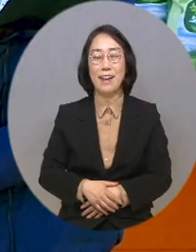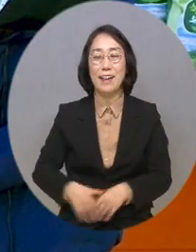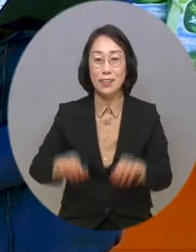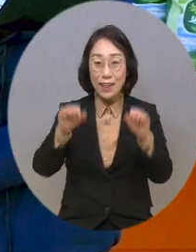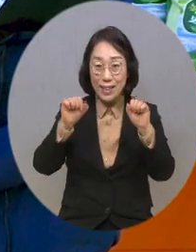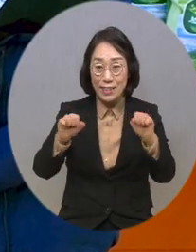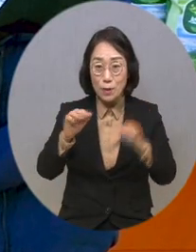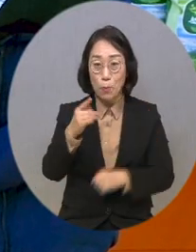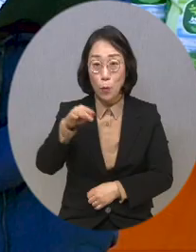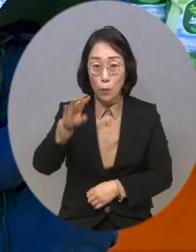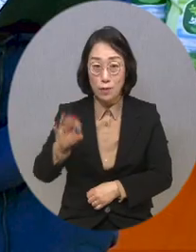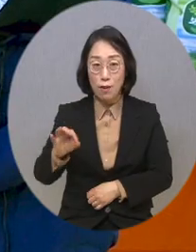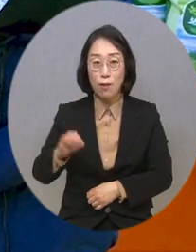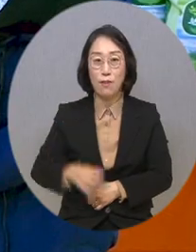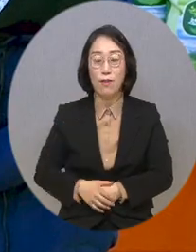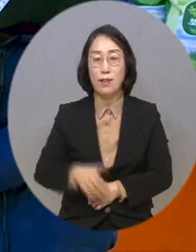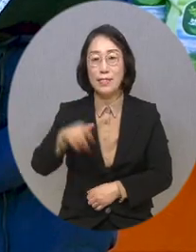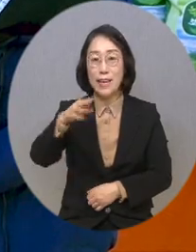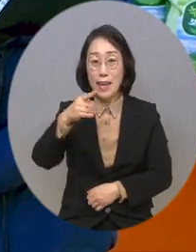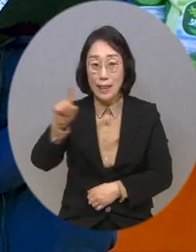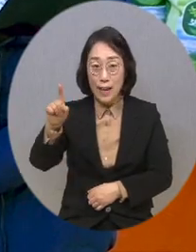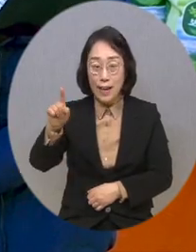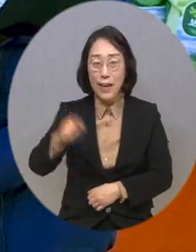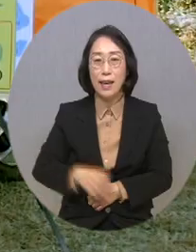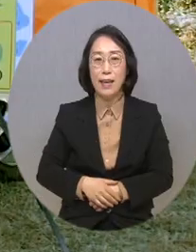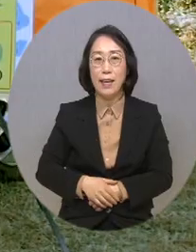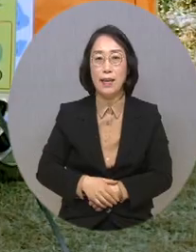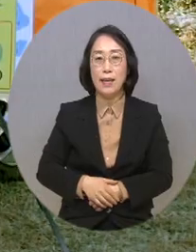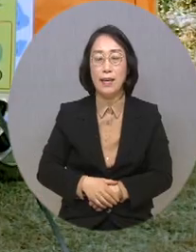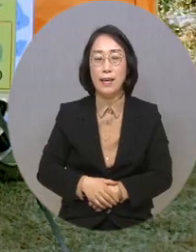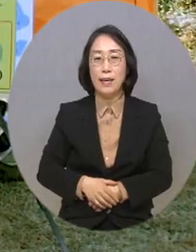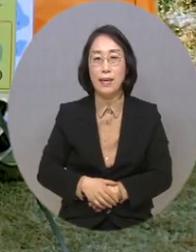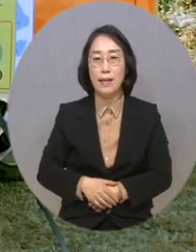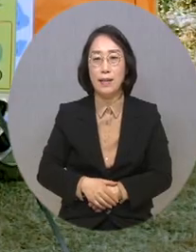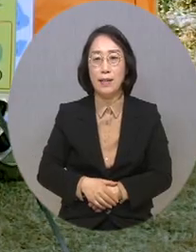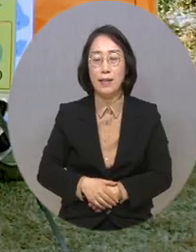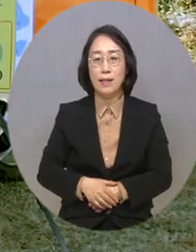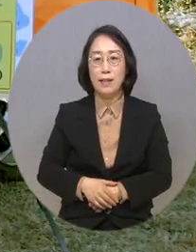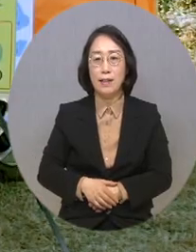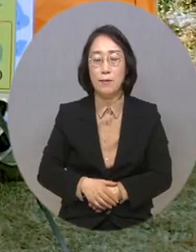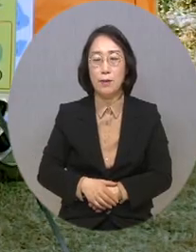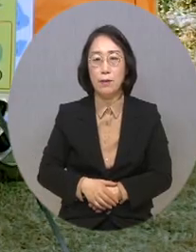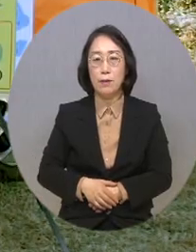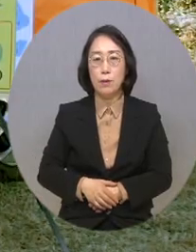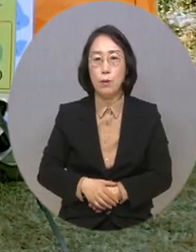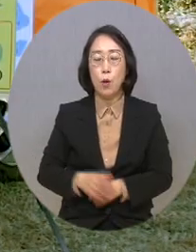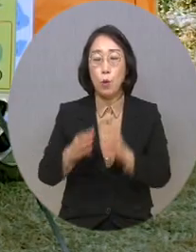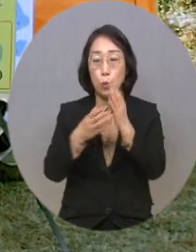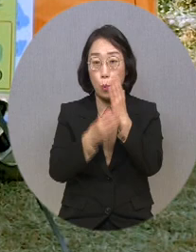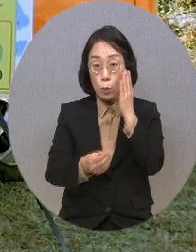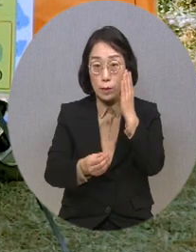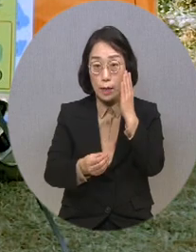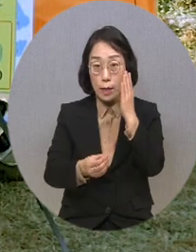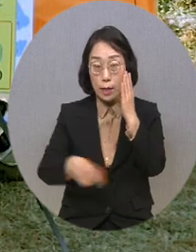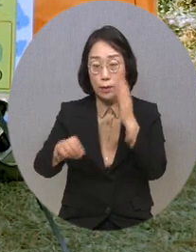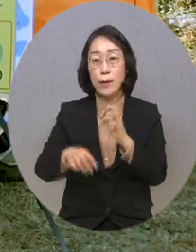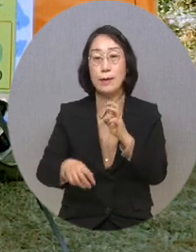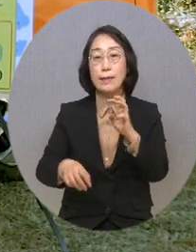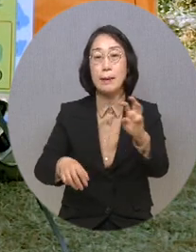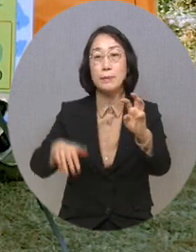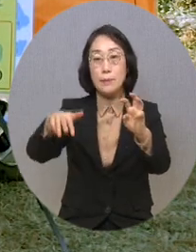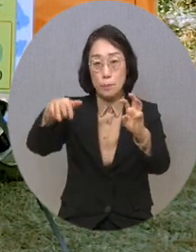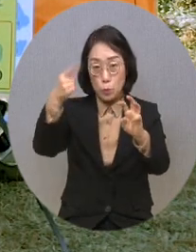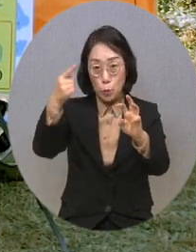안녕하세요. 보성제다의 서상권 상무라고 합니다. 네. 보성제다의 녹차에 대해서 중요한 건 30초 드릴 테니까. 네.